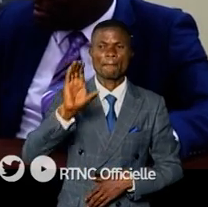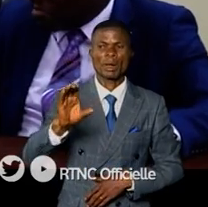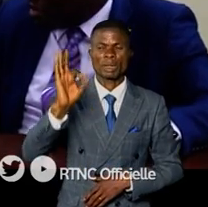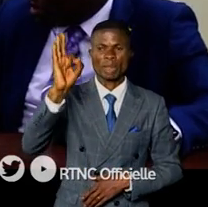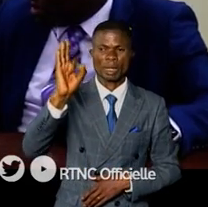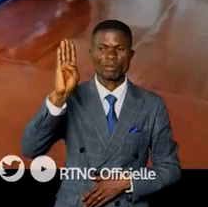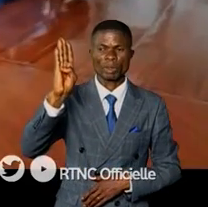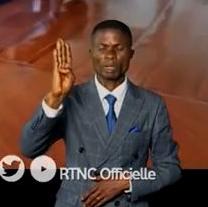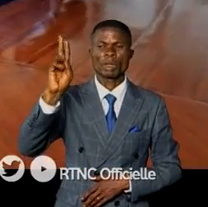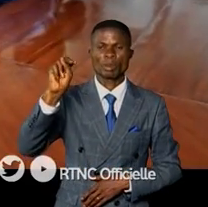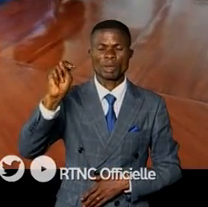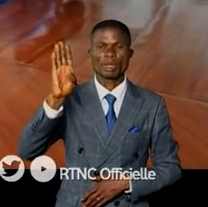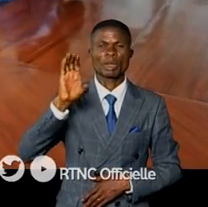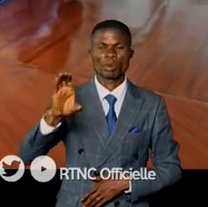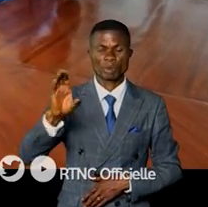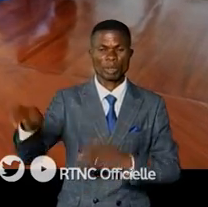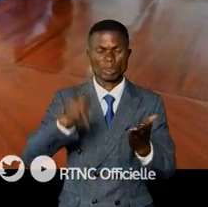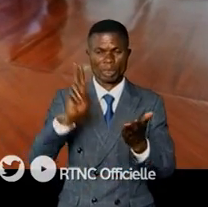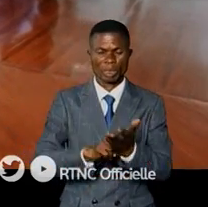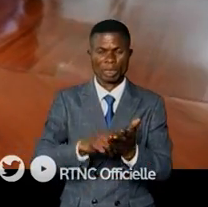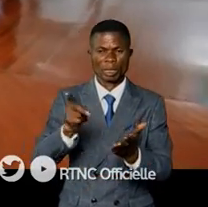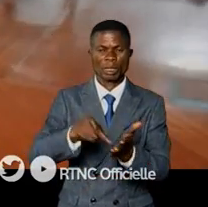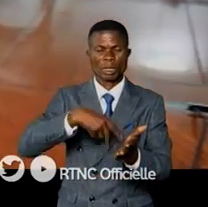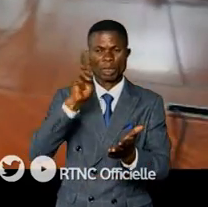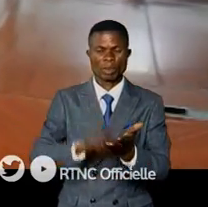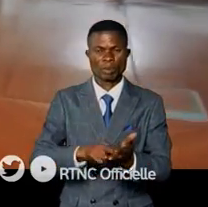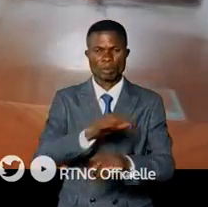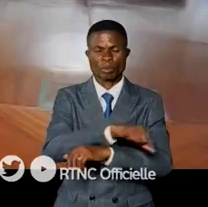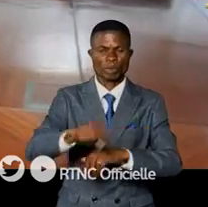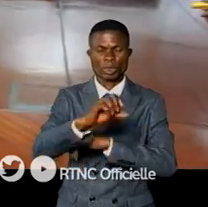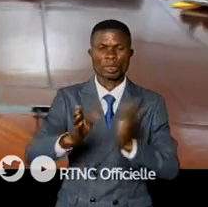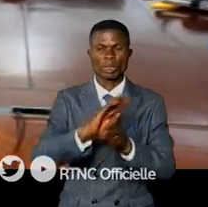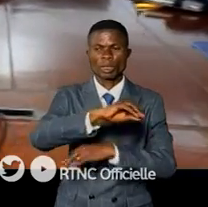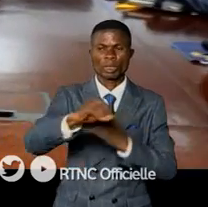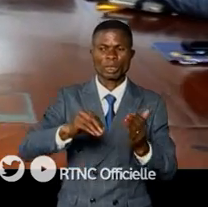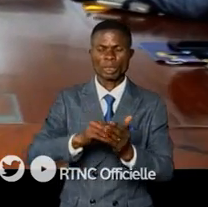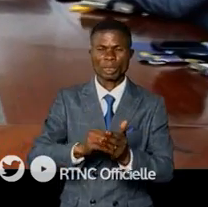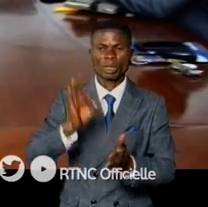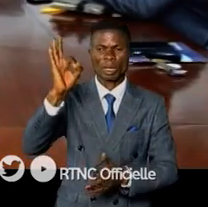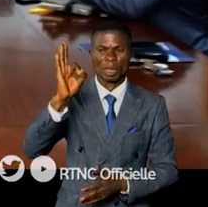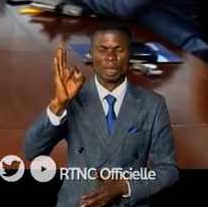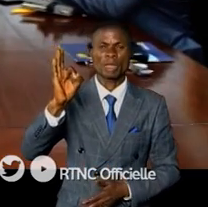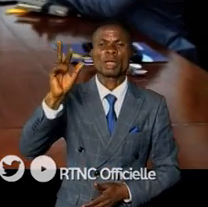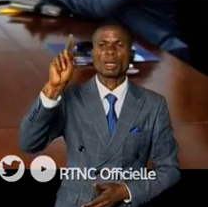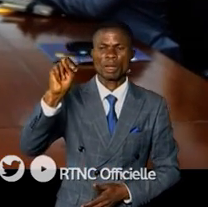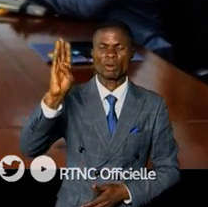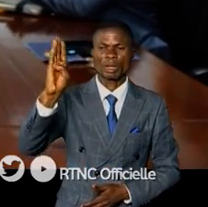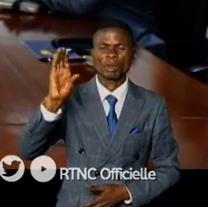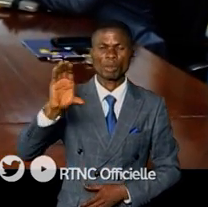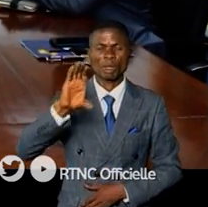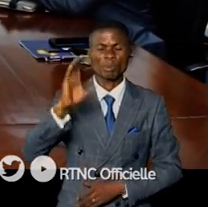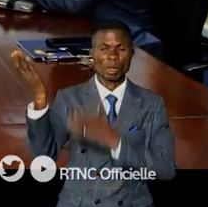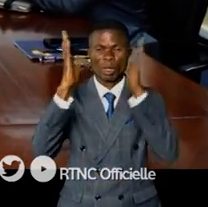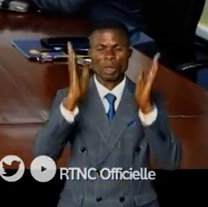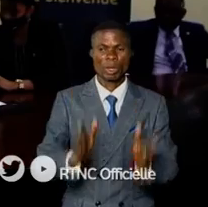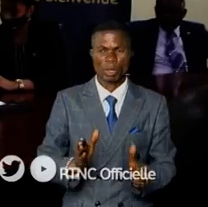Bank. La signature de ce protocole d'accord a eu lieu au siège central de FBN Bank, cette banque commerciale